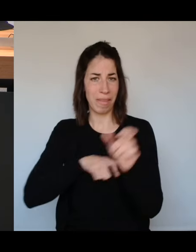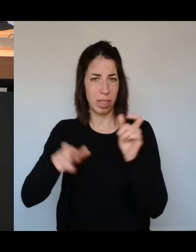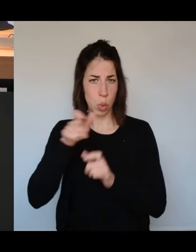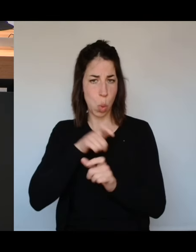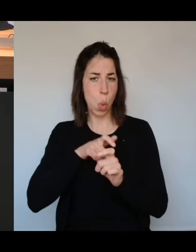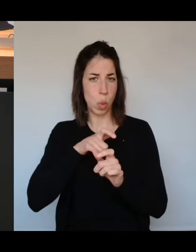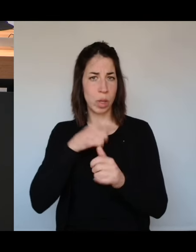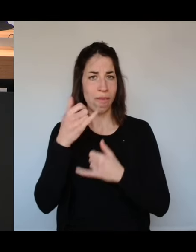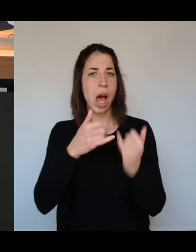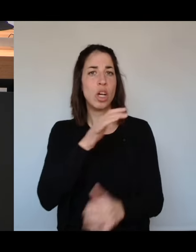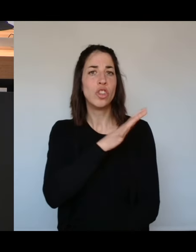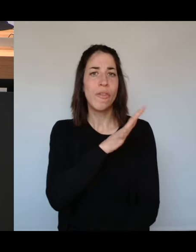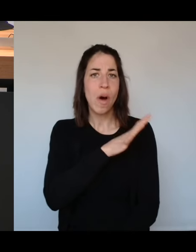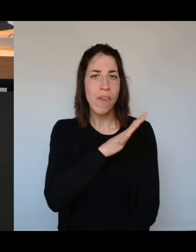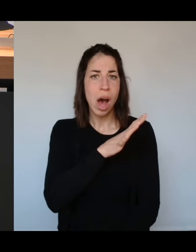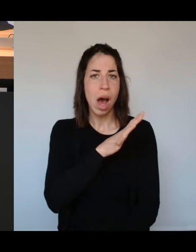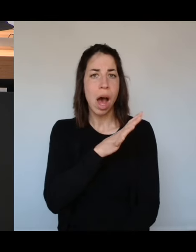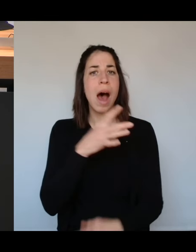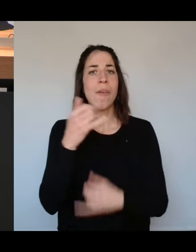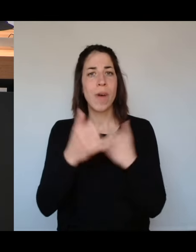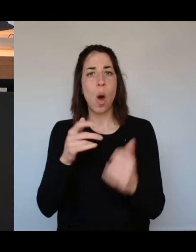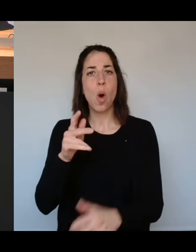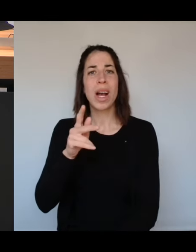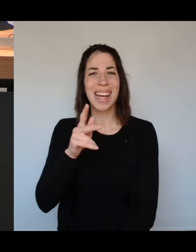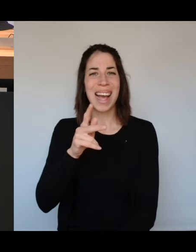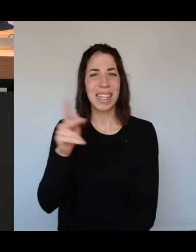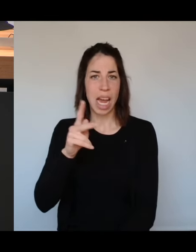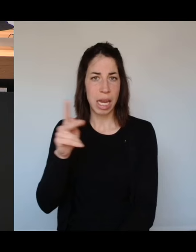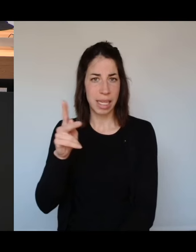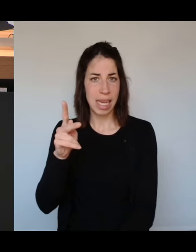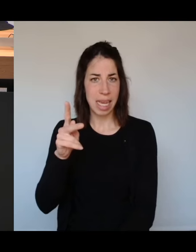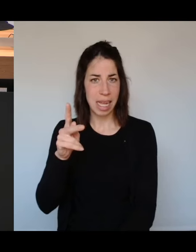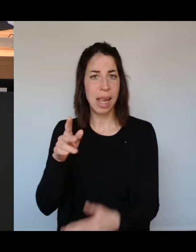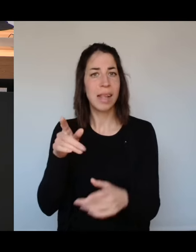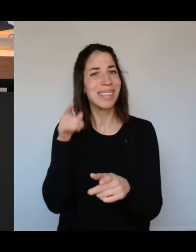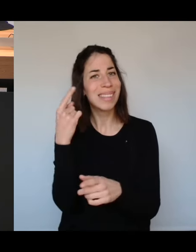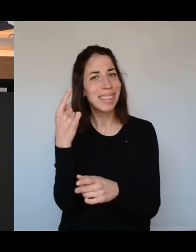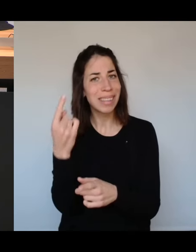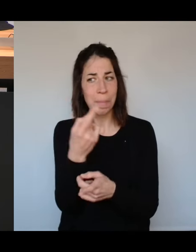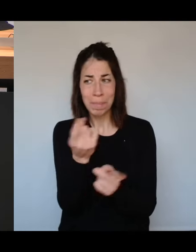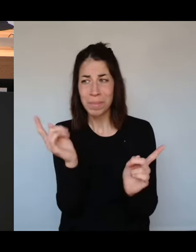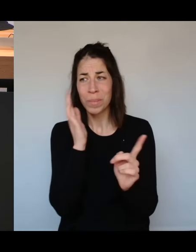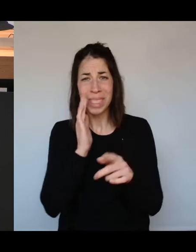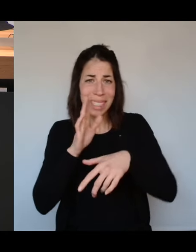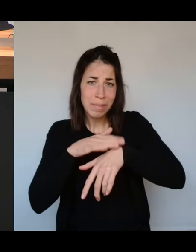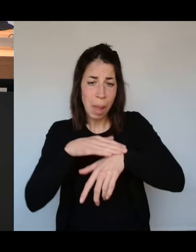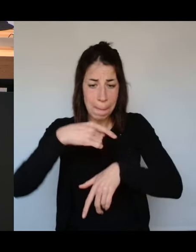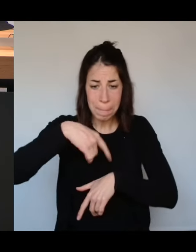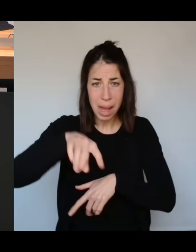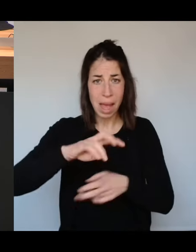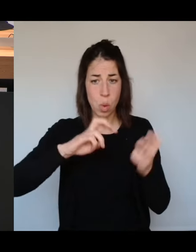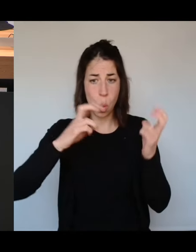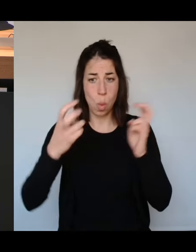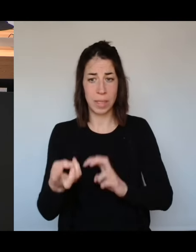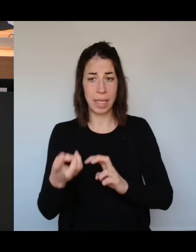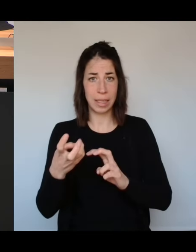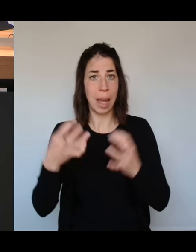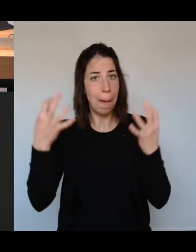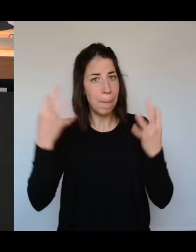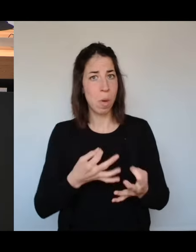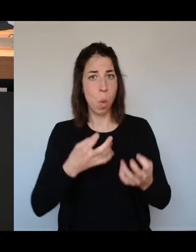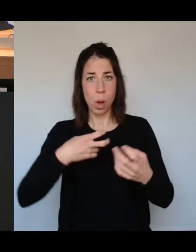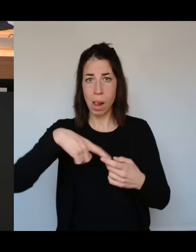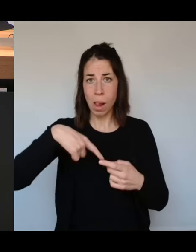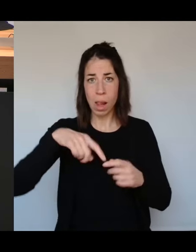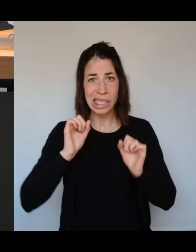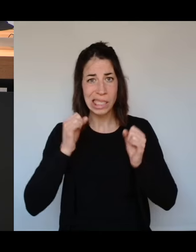Kanzel-Kisseltepe wenden. Setzen Sie das bitte zeitnah um und versprechen Sie den Trägern, dass das auch wirklich in diesem Jahr kommt. Sehr geehrte Damen und Herren, Sie können so